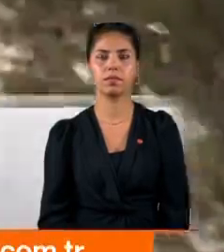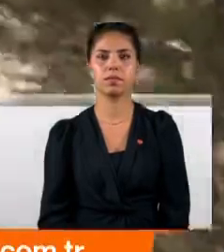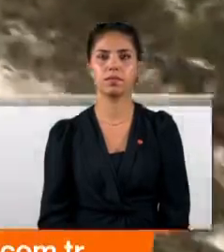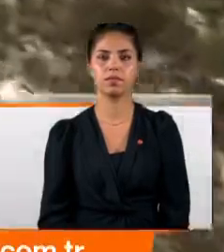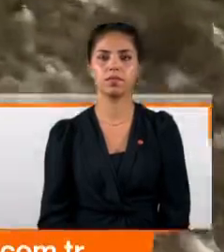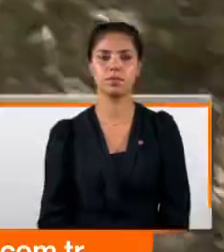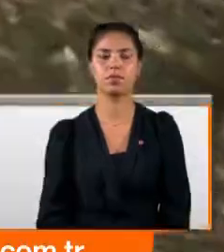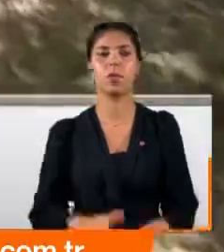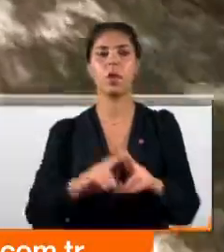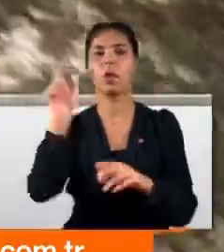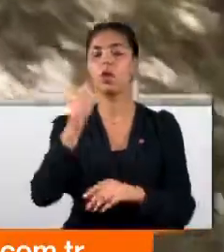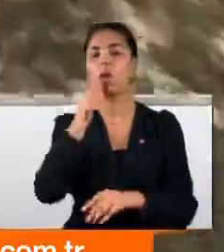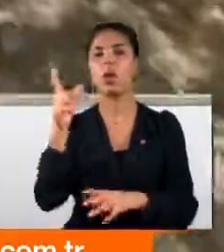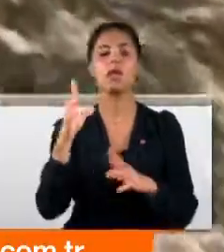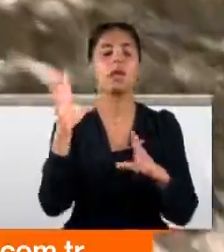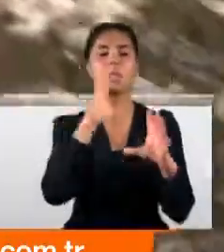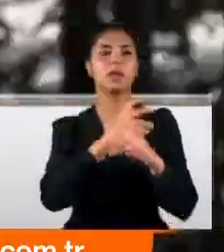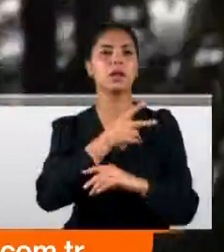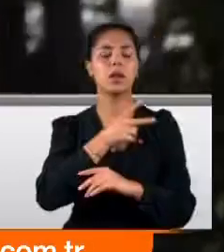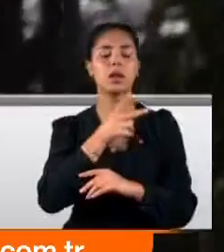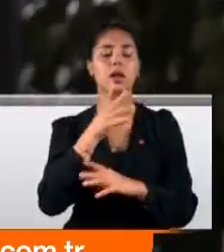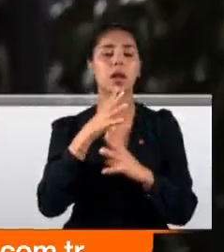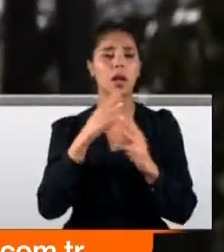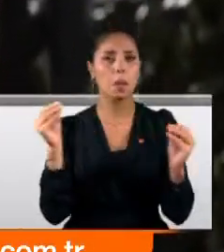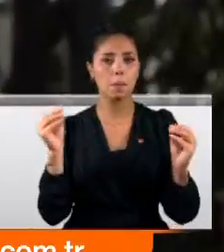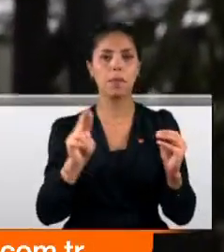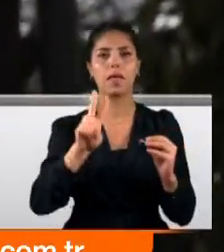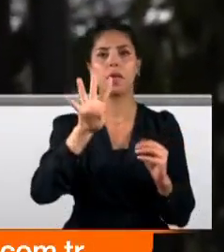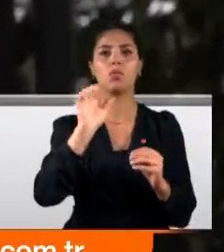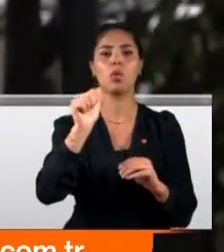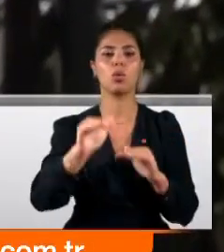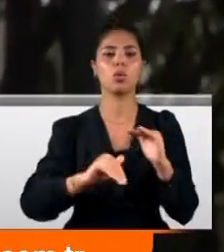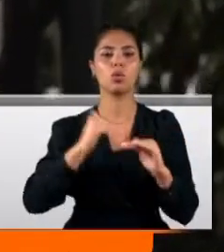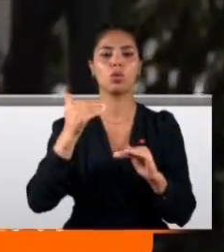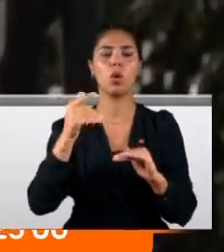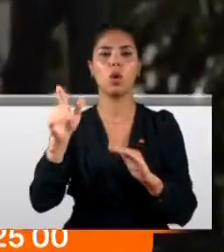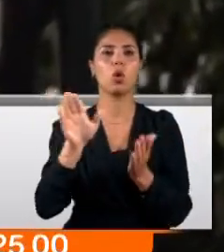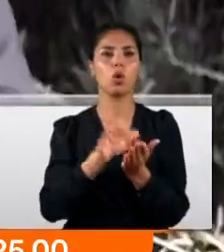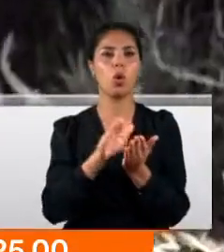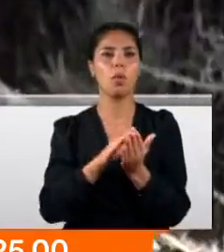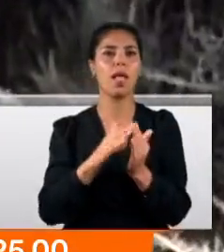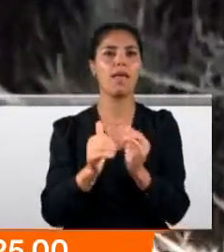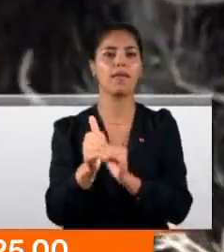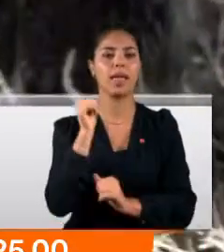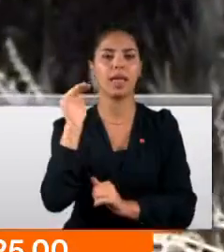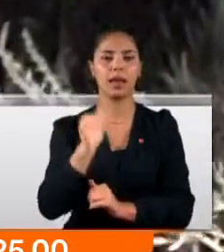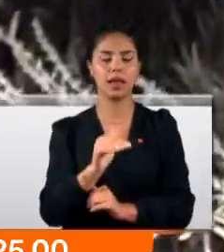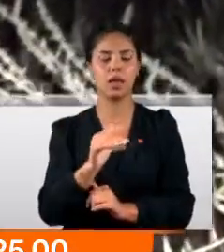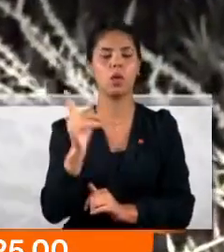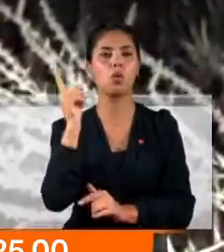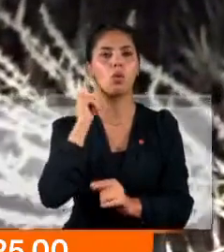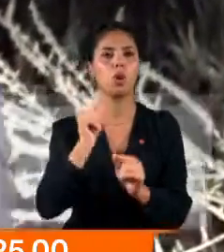düşünmüyorum. Berzek'in sırra kadem basmasının 74. gününde köpeği Tina eve geri döndü. Ünlü ekonomist